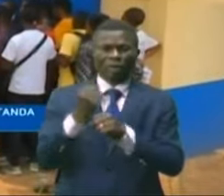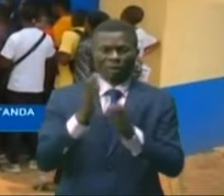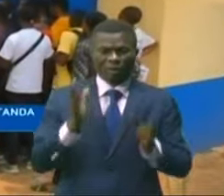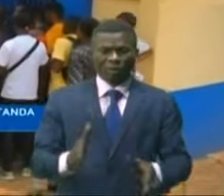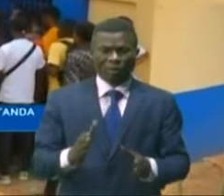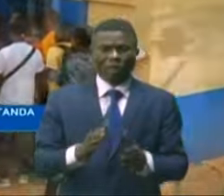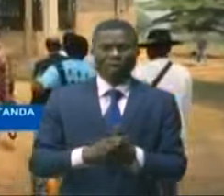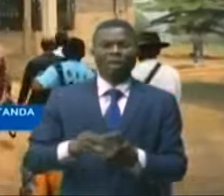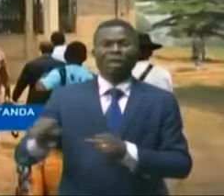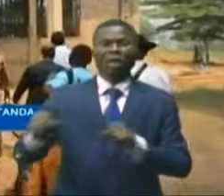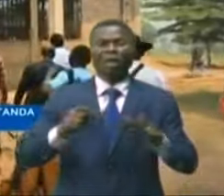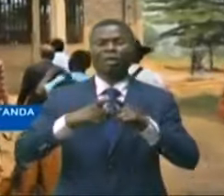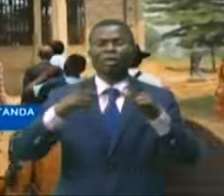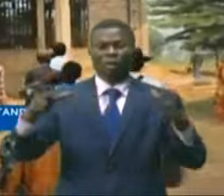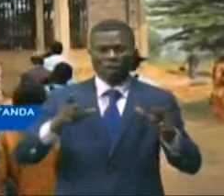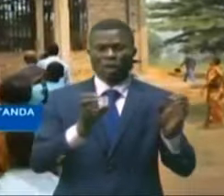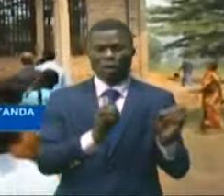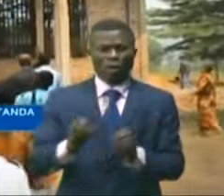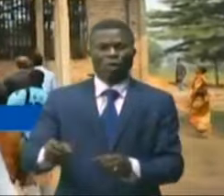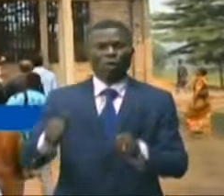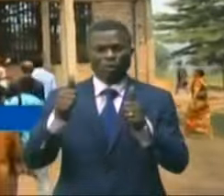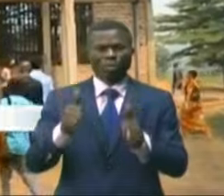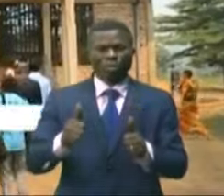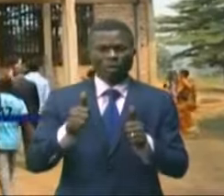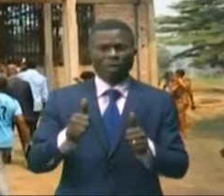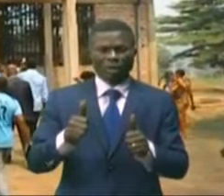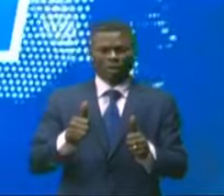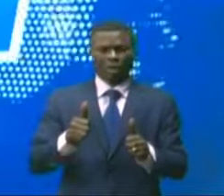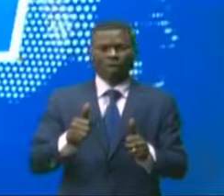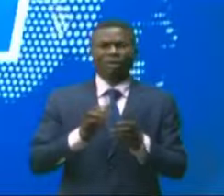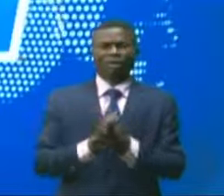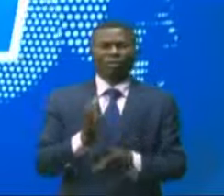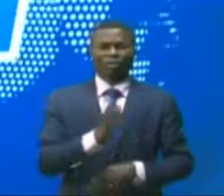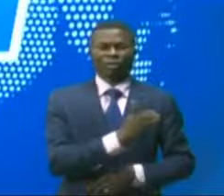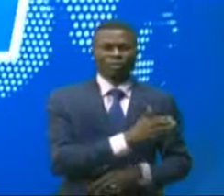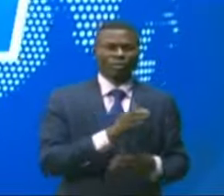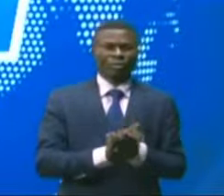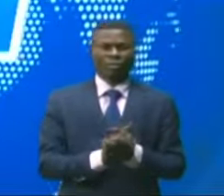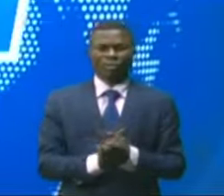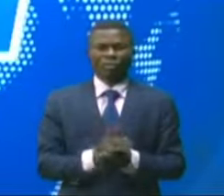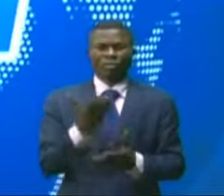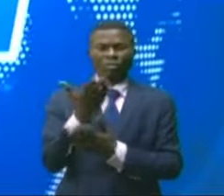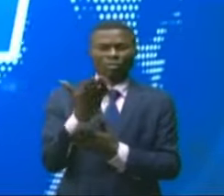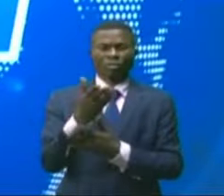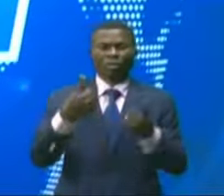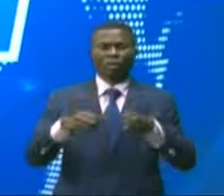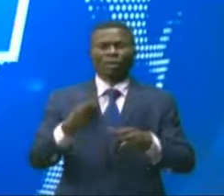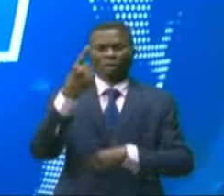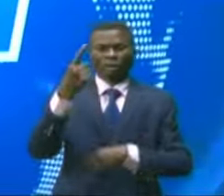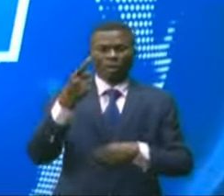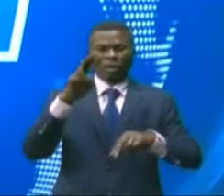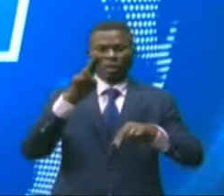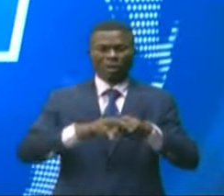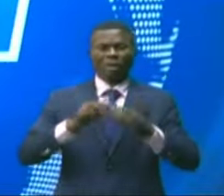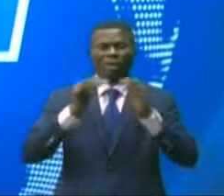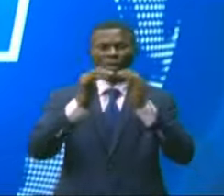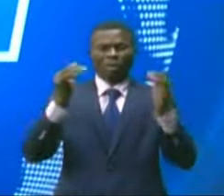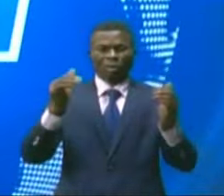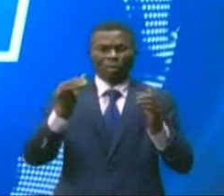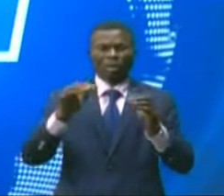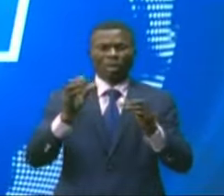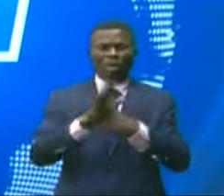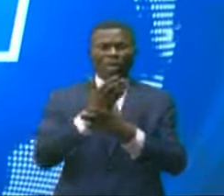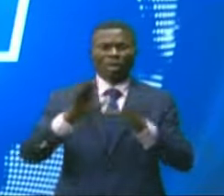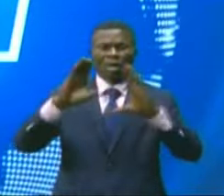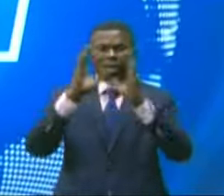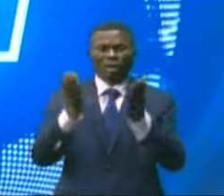grande session se déroule dans un climat de totale sérénité. Un appel à l'unité et à la cohabitation pacifique entre communautés